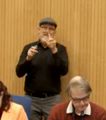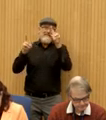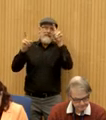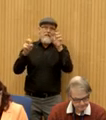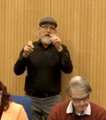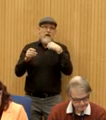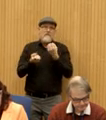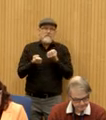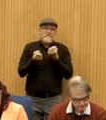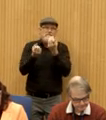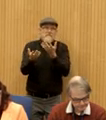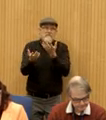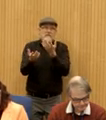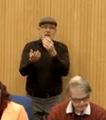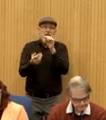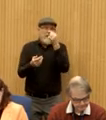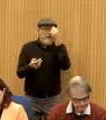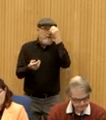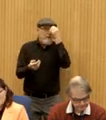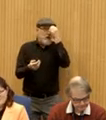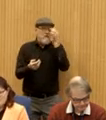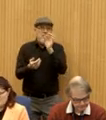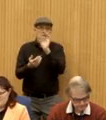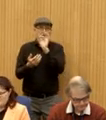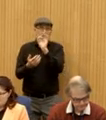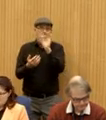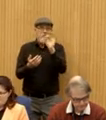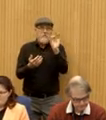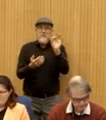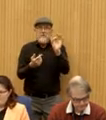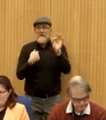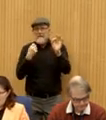eine Person alleine steht, fühlt sie sich bestimmt